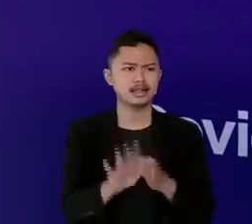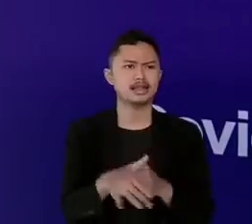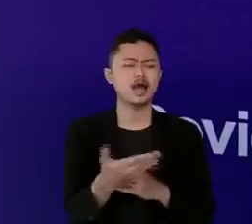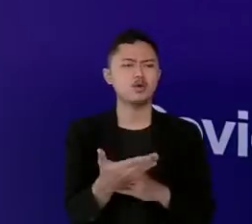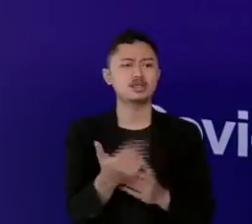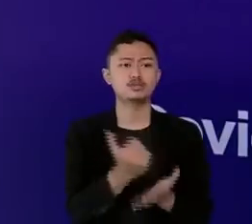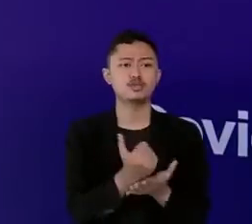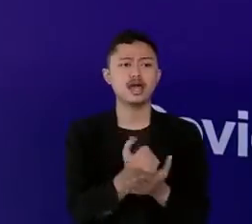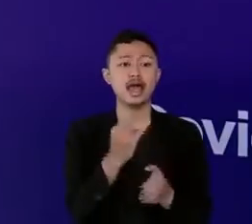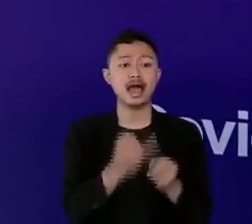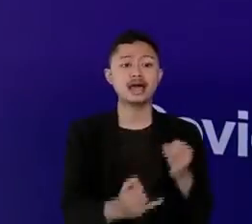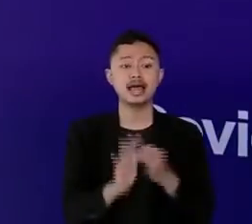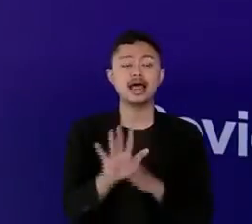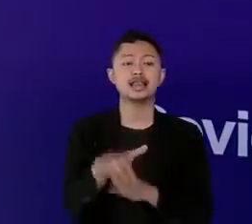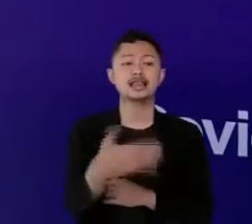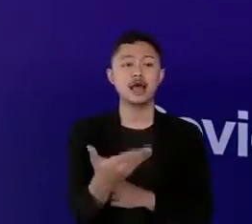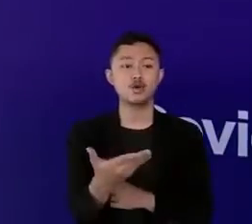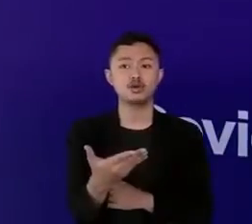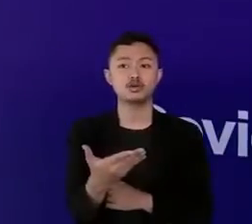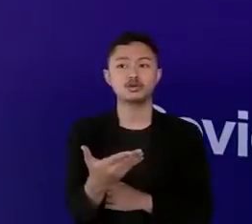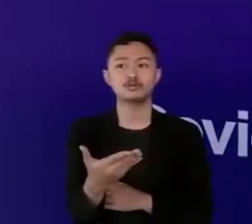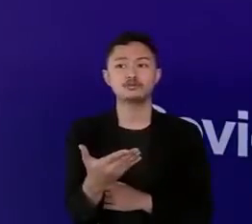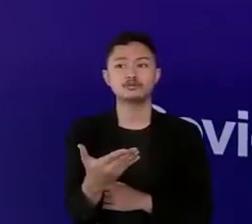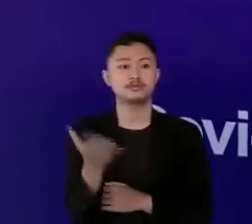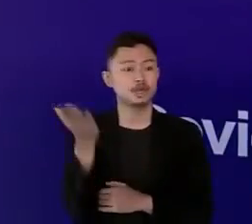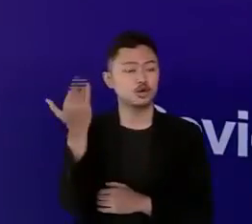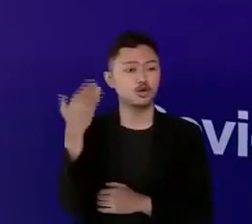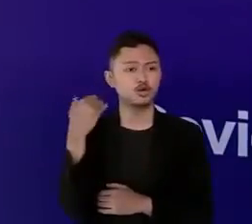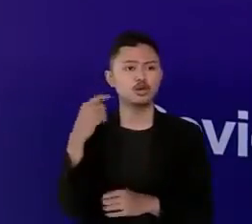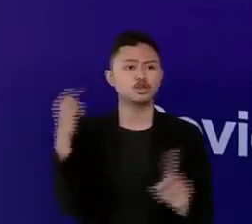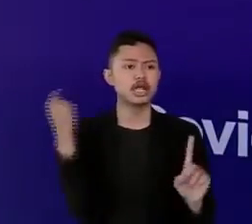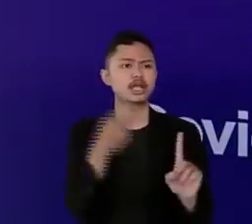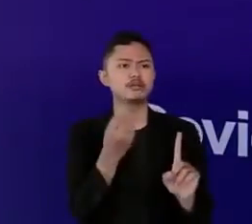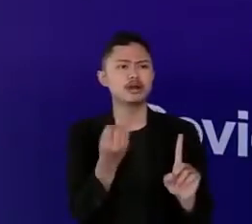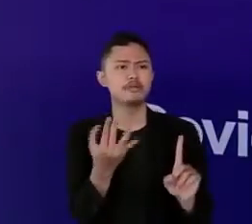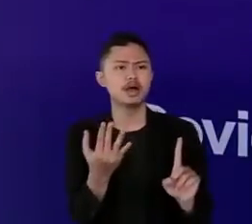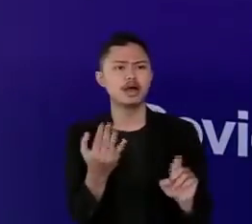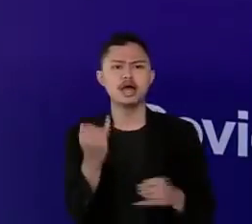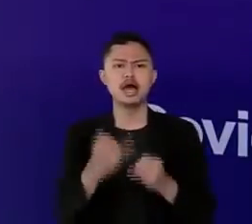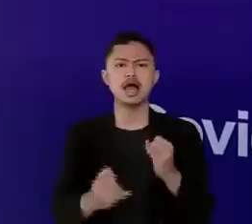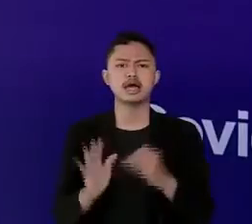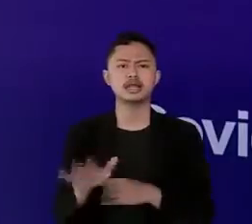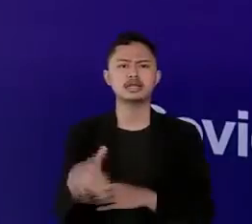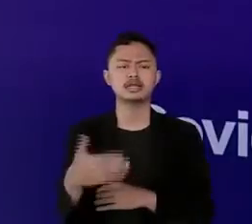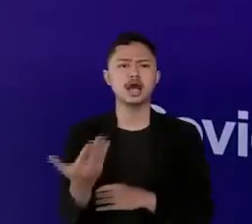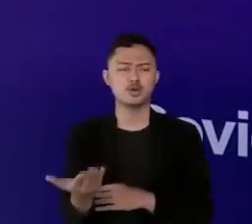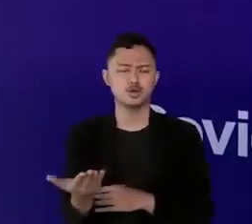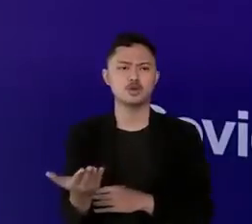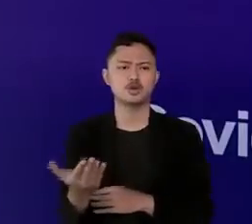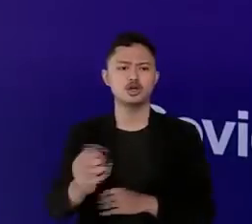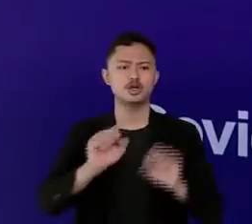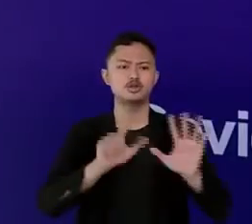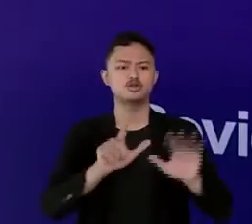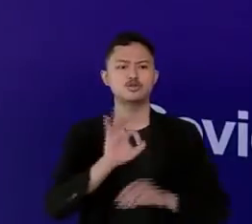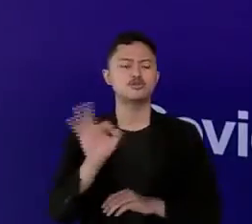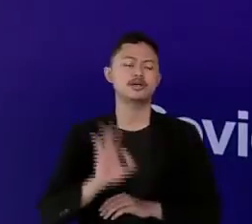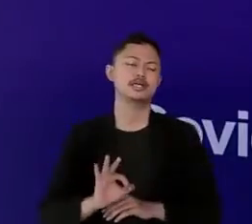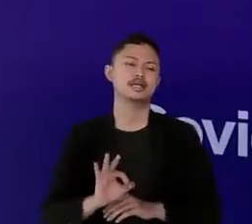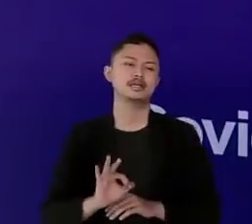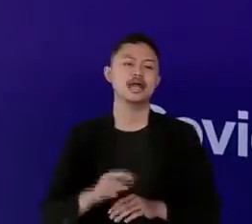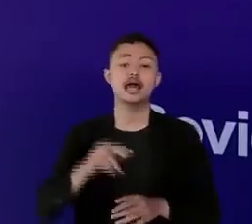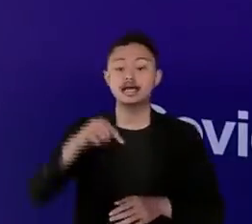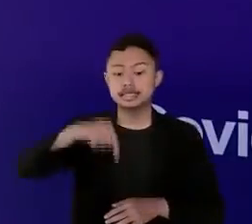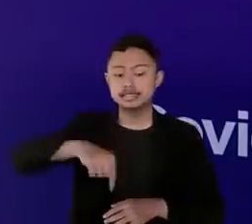semestinya kan akhir tahun sebelum waktu awal-awal dikatakan diakhir tahun Indonesia sudah bisa 70%